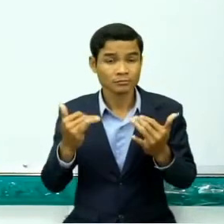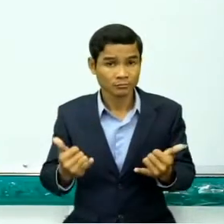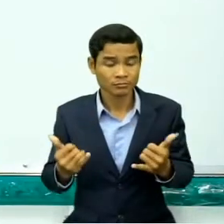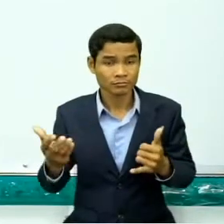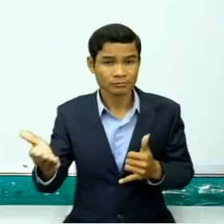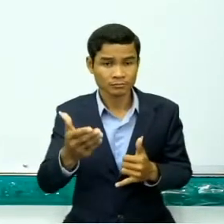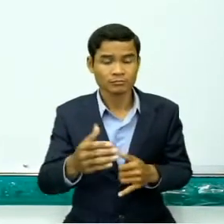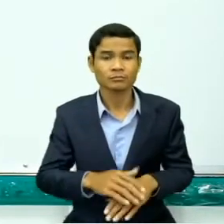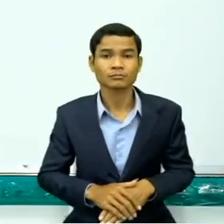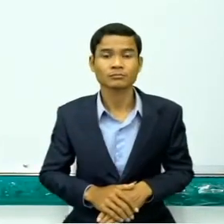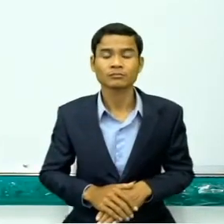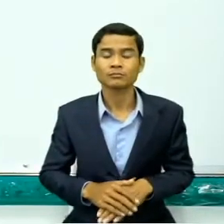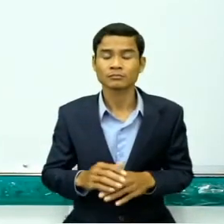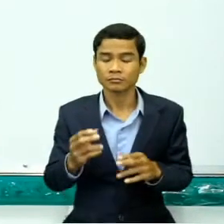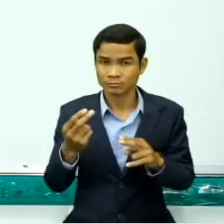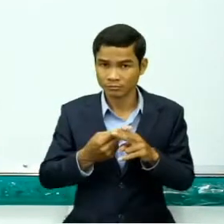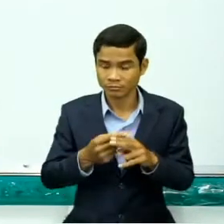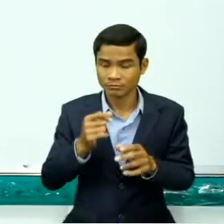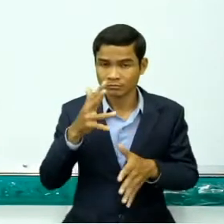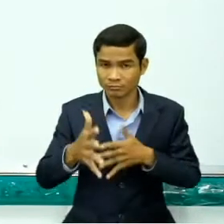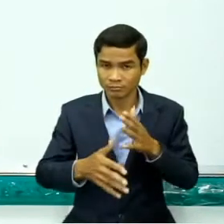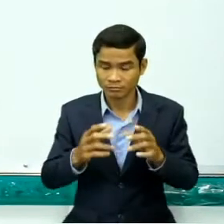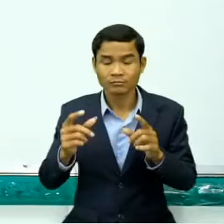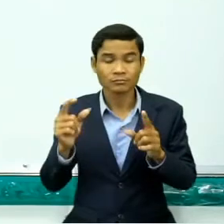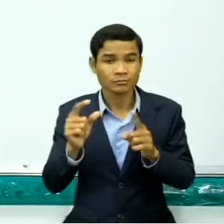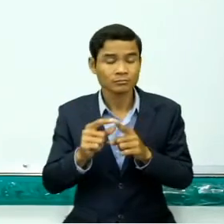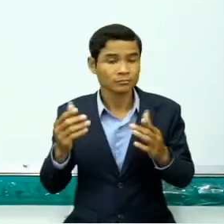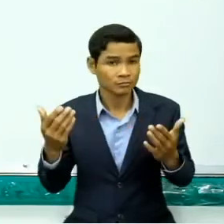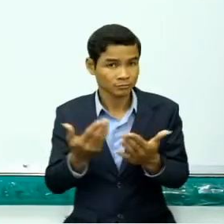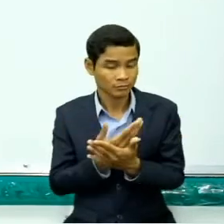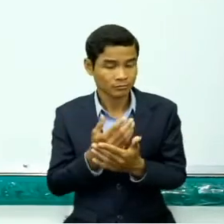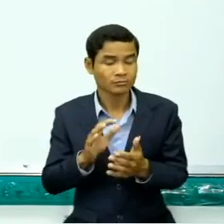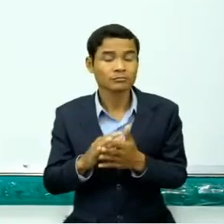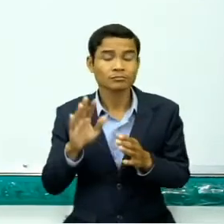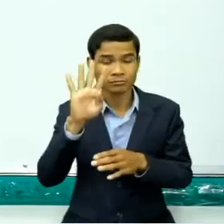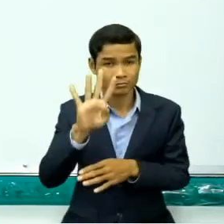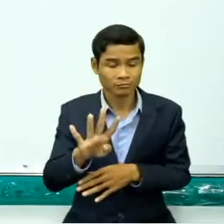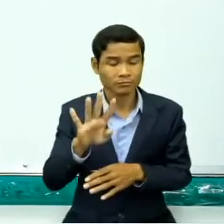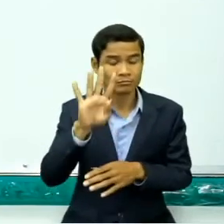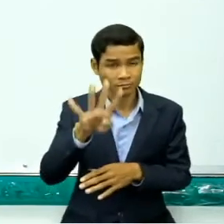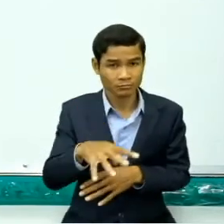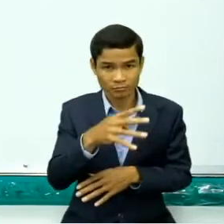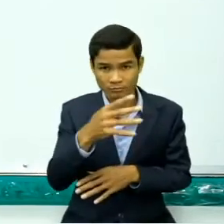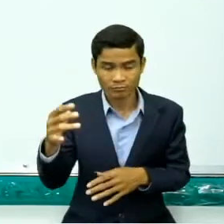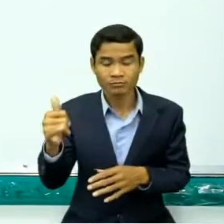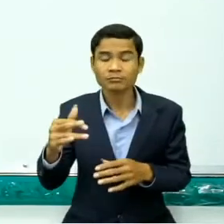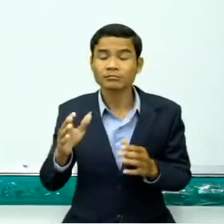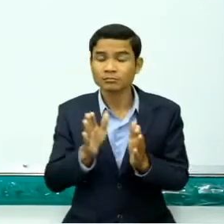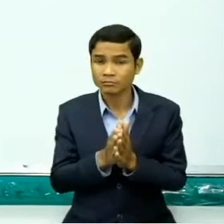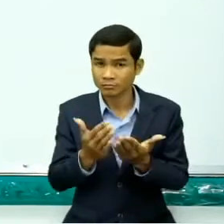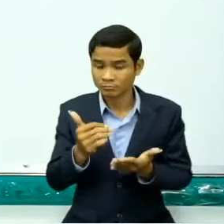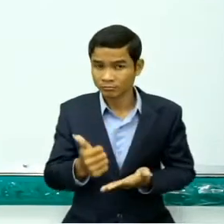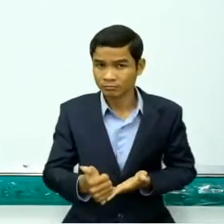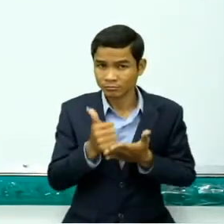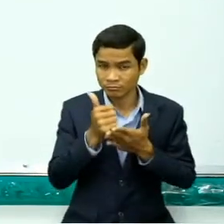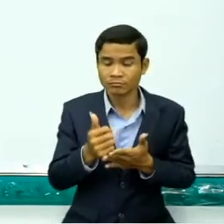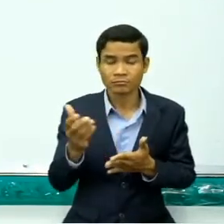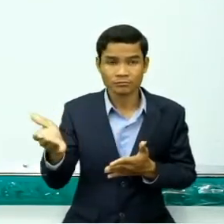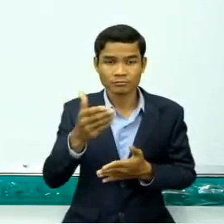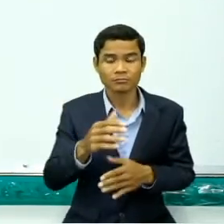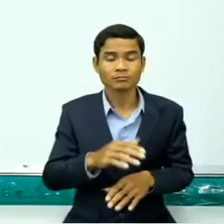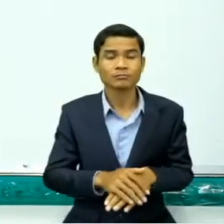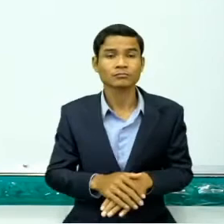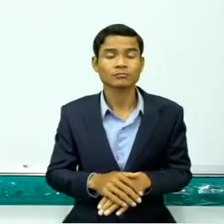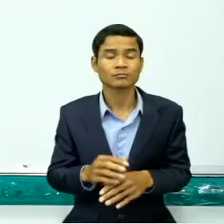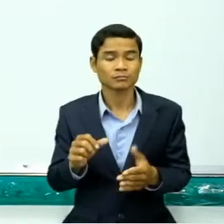non con từ vật hát an bia cha nơi nóng nước nóng xịt hơi chùm núi hay đôi chia cha đôi chia